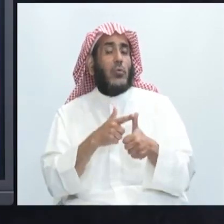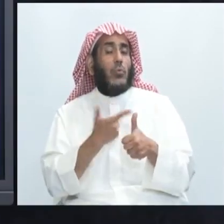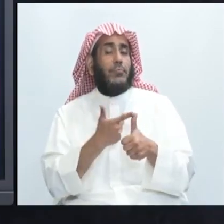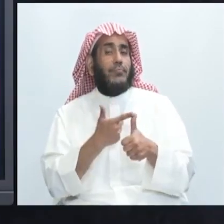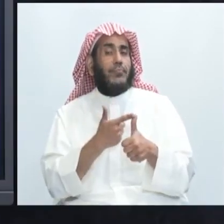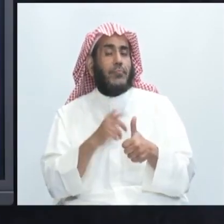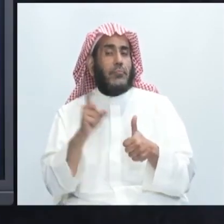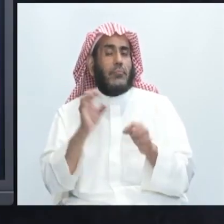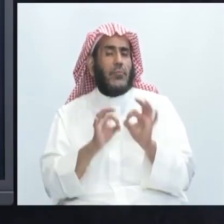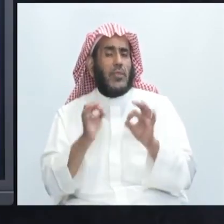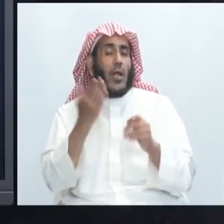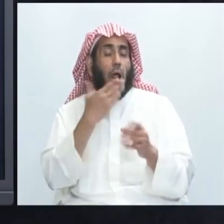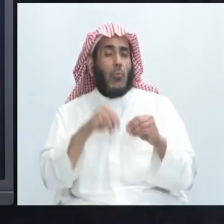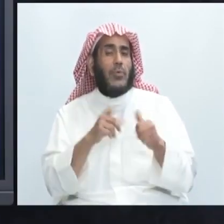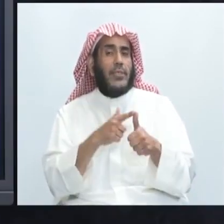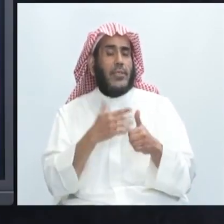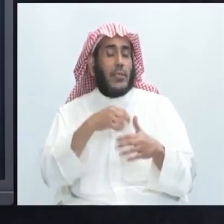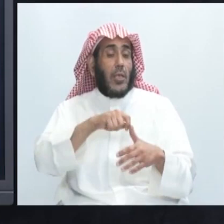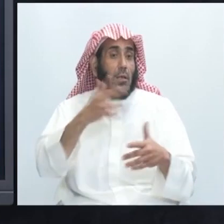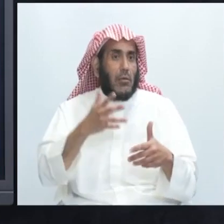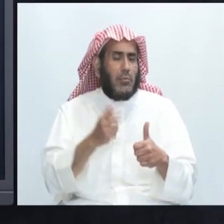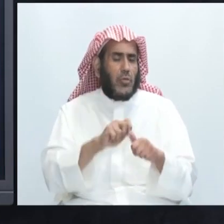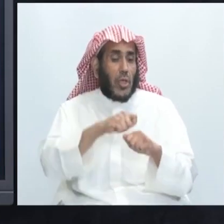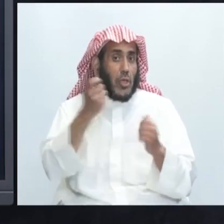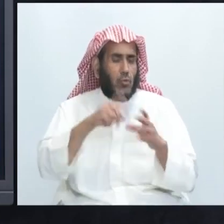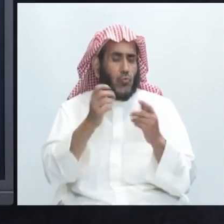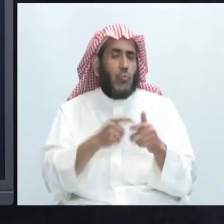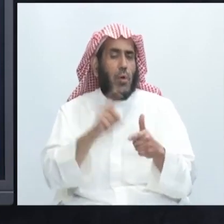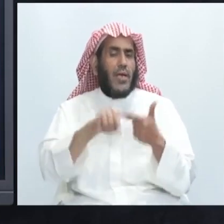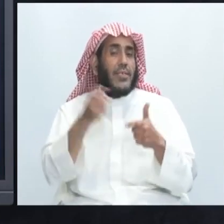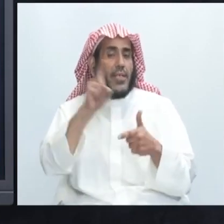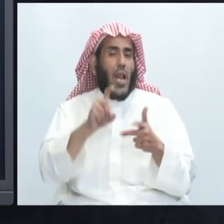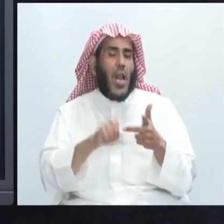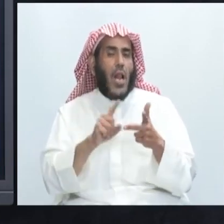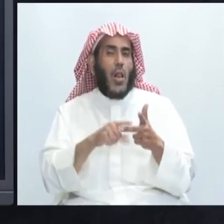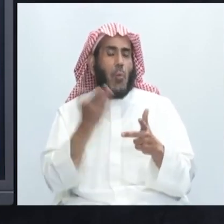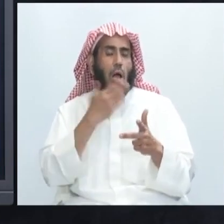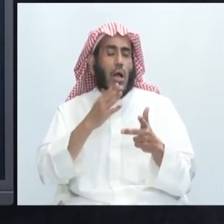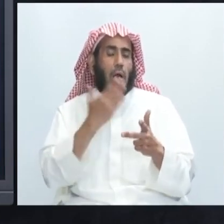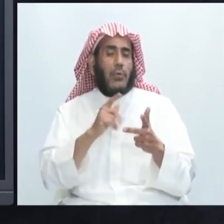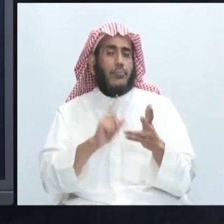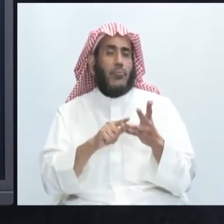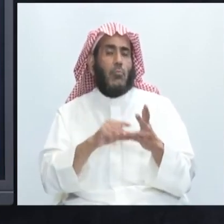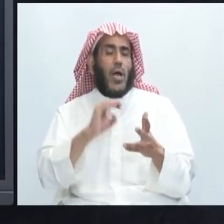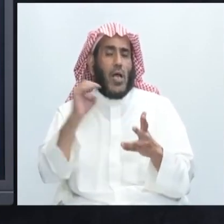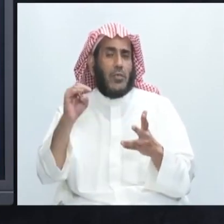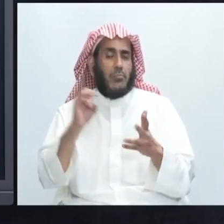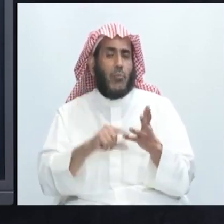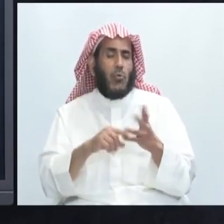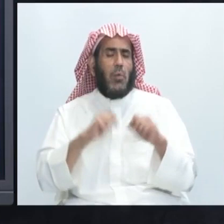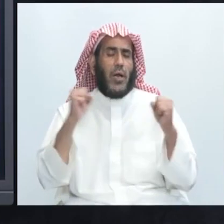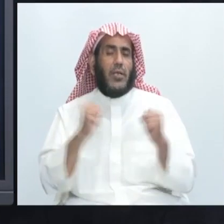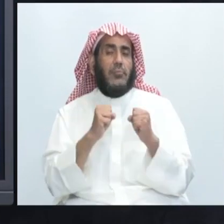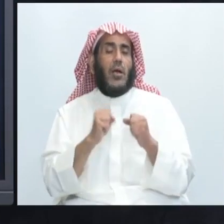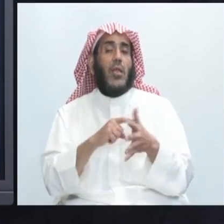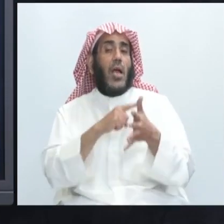في استراتيجيه قراءه متعلقه التي هي تطلع ثم اسال ثم اقرا ثم اجب ثم راجع